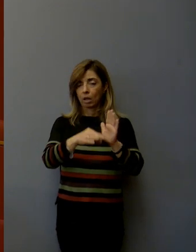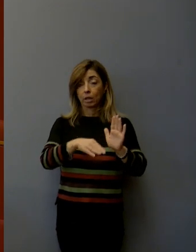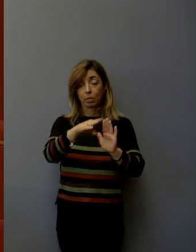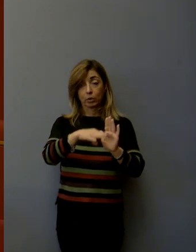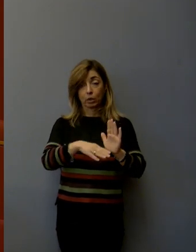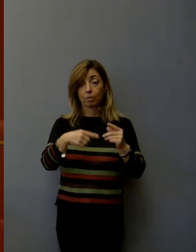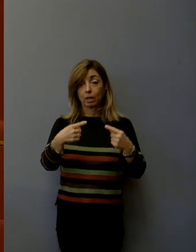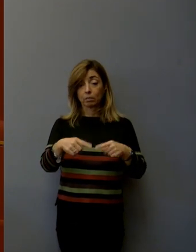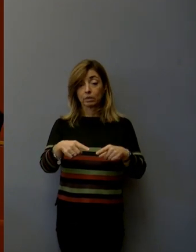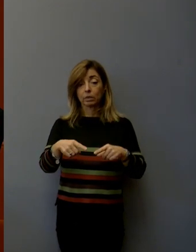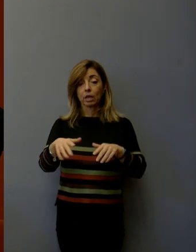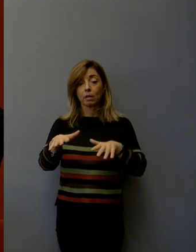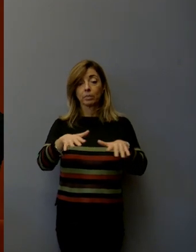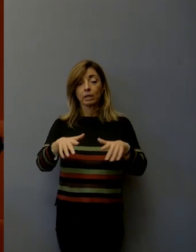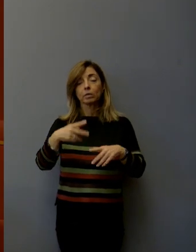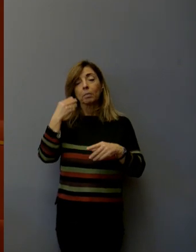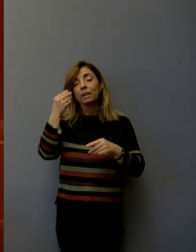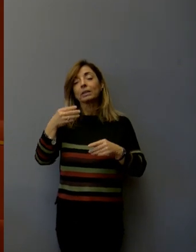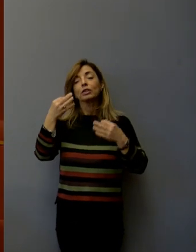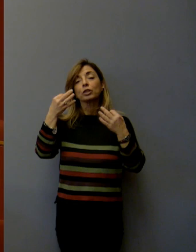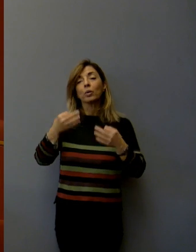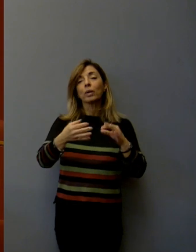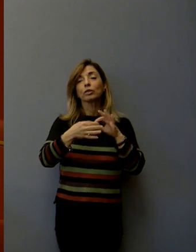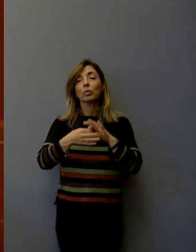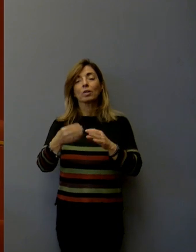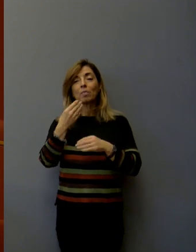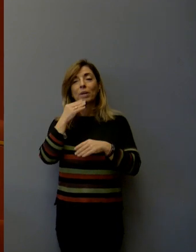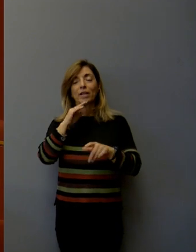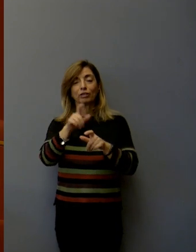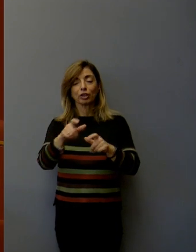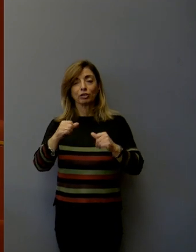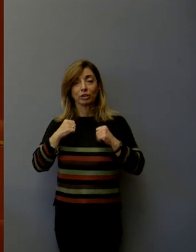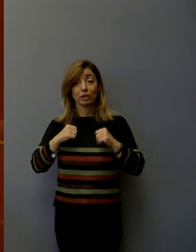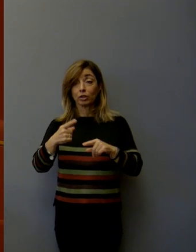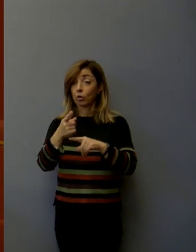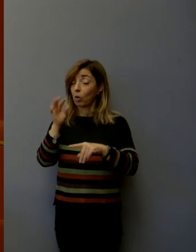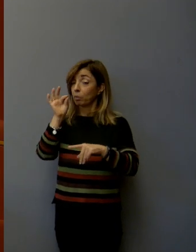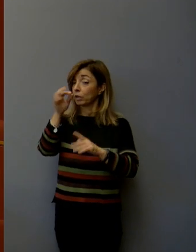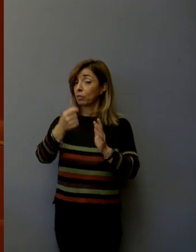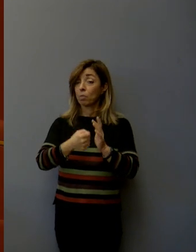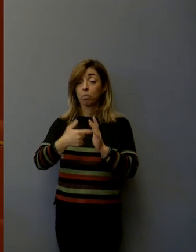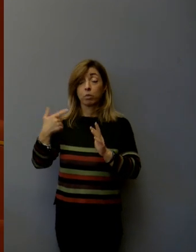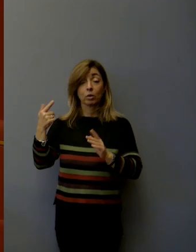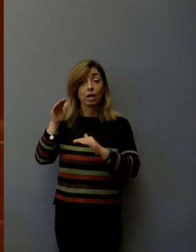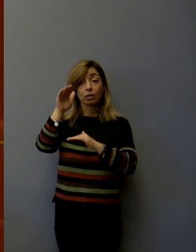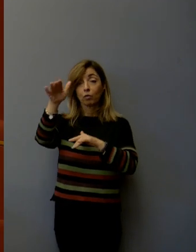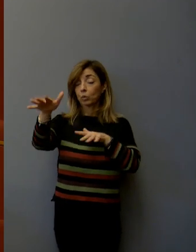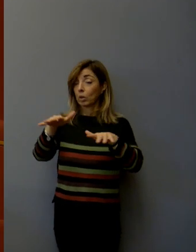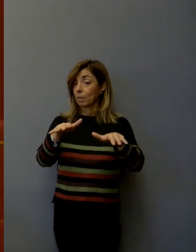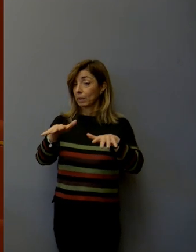ritiene che la sicurezza il conseguente benessere e propri cittadini debbano essere uno degli obiettivi prioritari della Futura